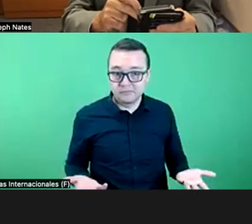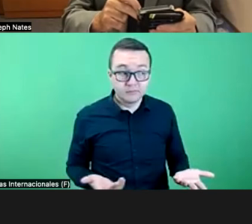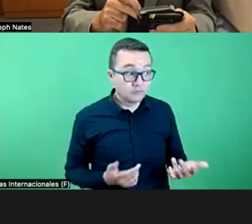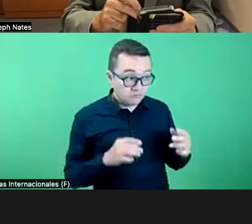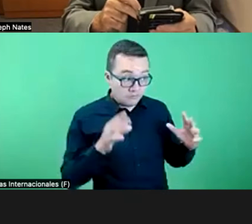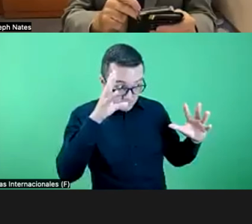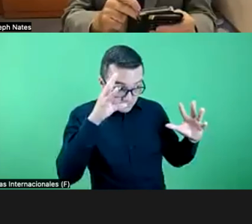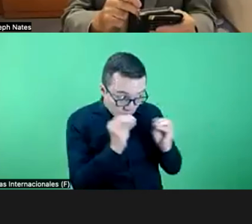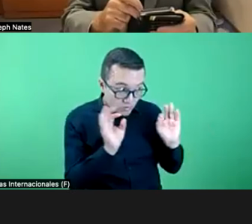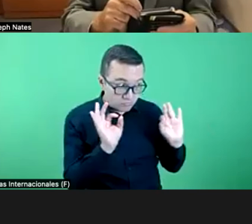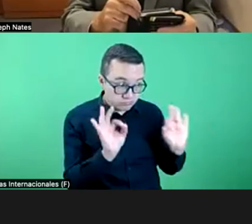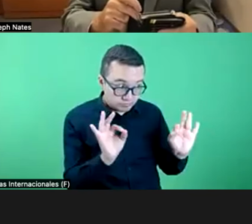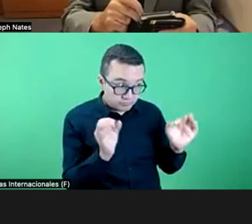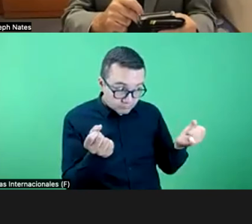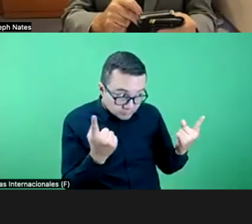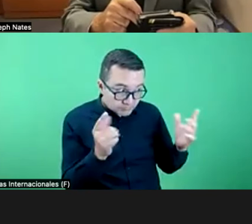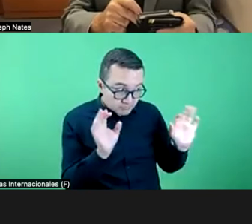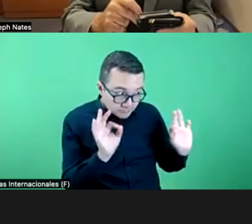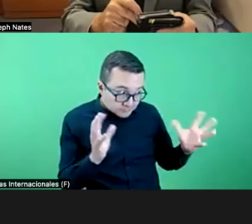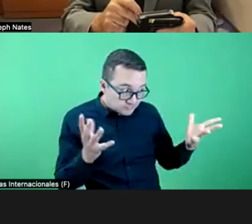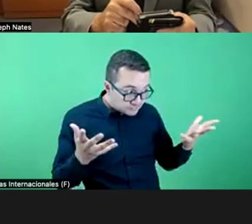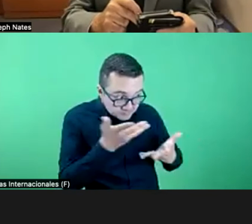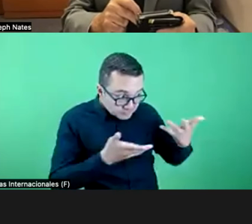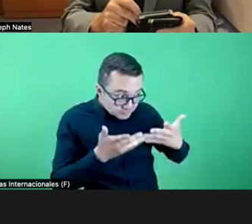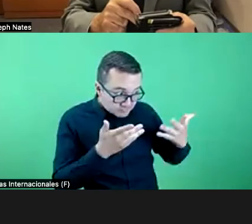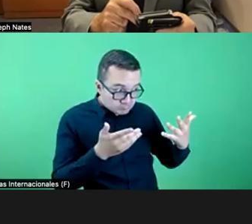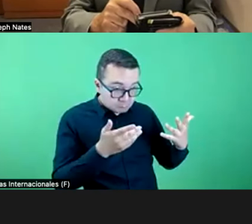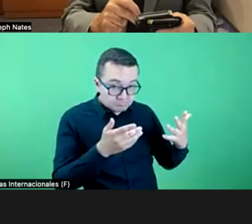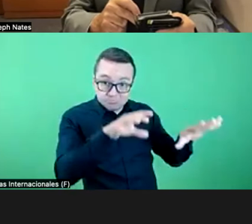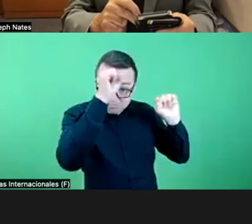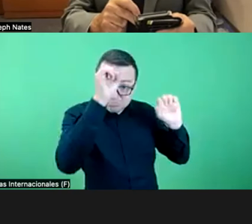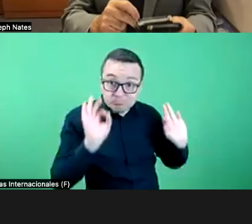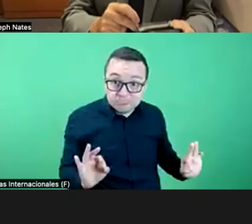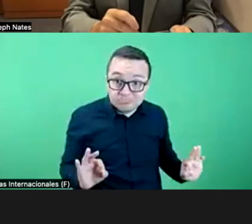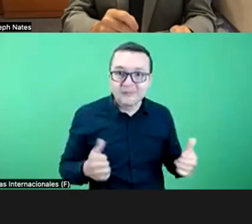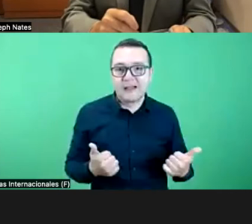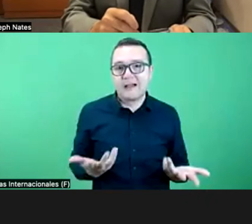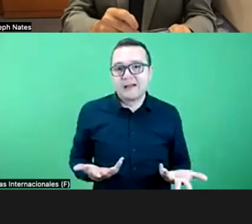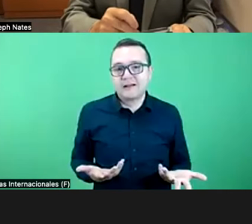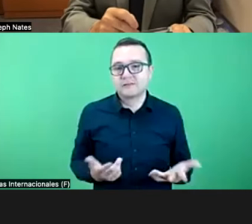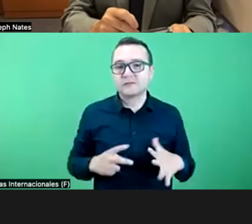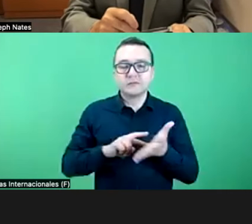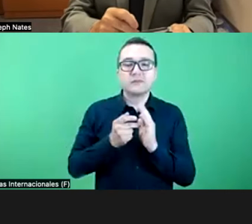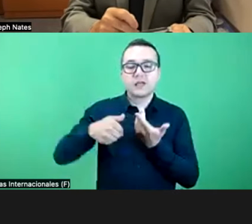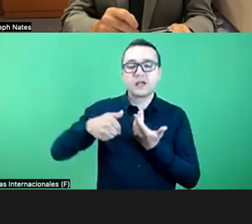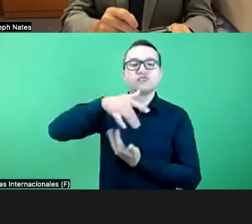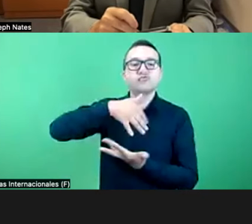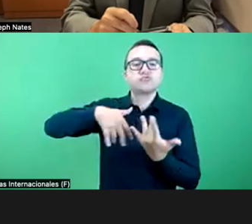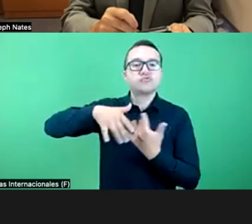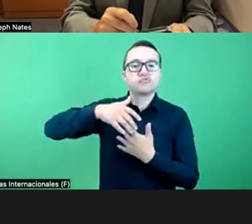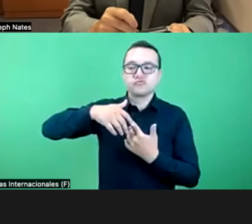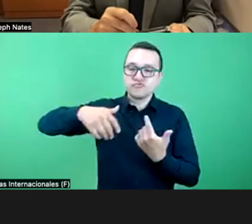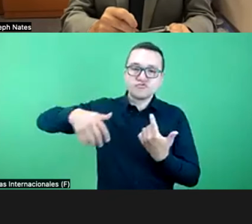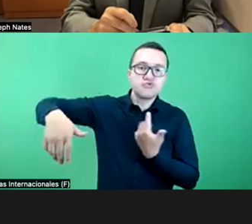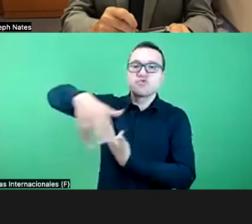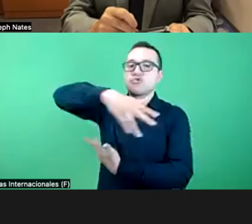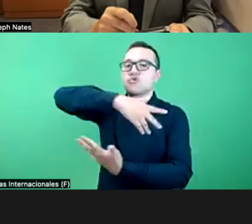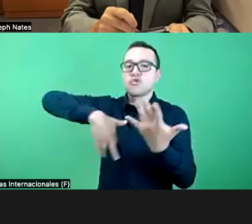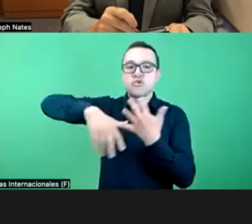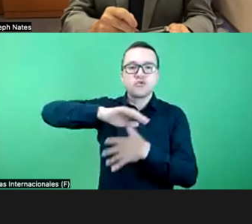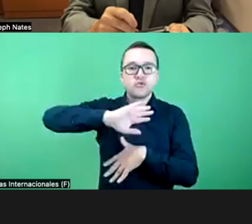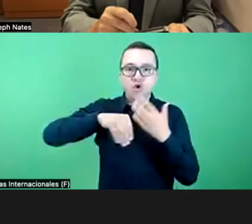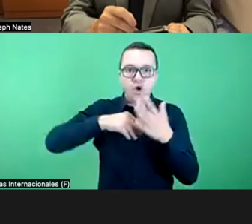leur C'est un autonomie. Ça, changement de c'est un culture, changement encore une fois, culturel. un changement de culture de la C'est une société dans culture son qui vient de ensemble. toute la Et cela commence société. dans la première Mais année